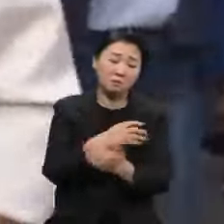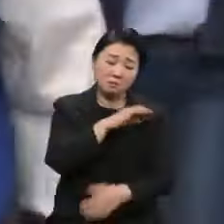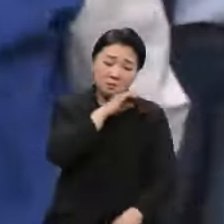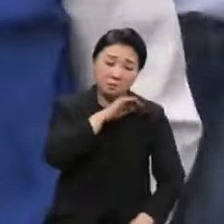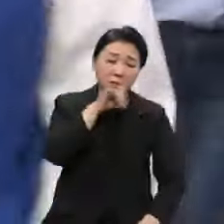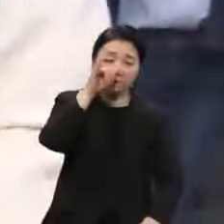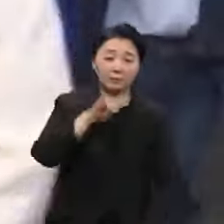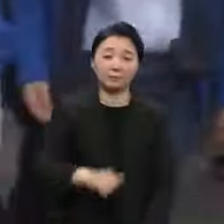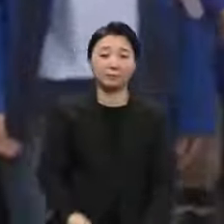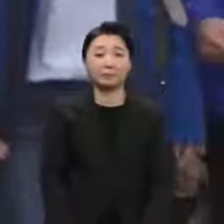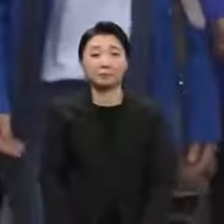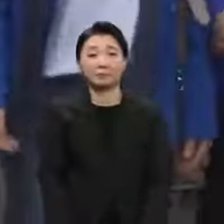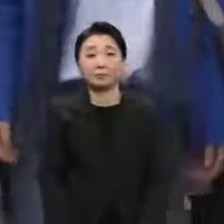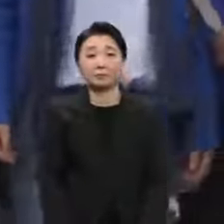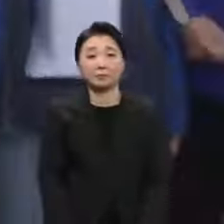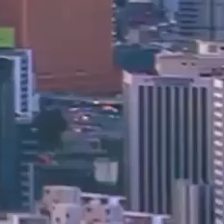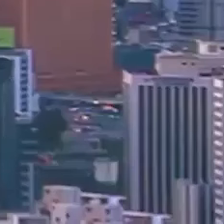JTBC 김재현입니다.